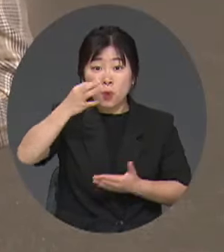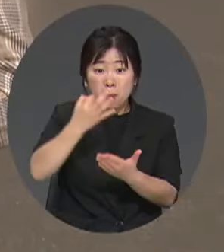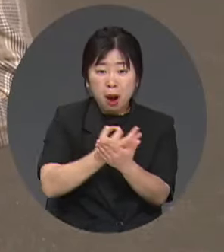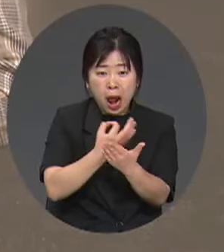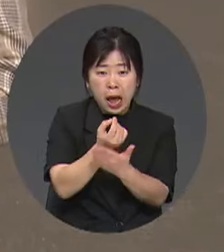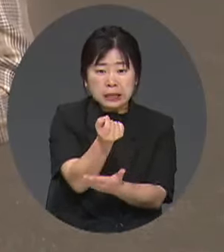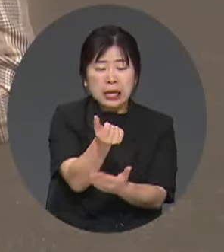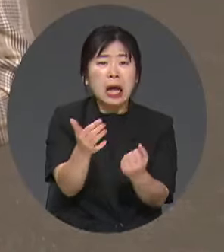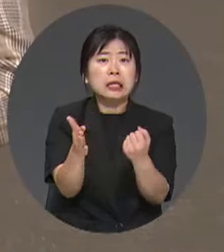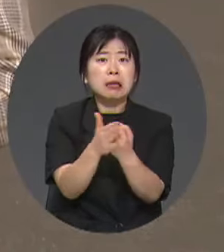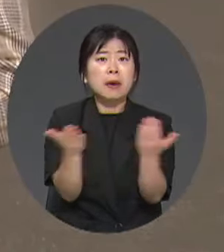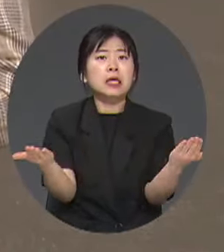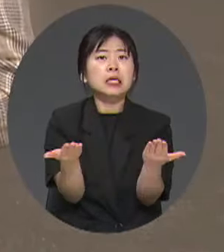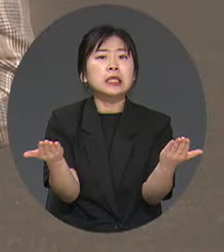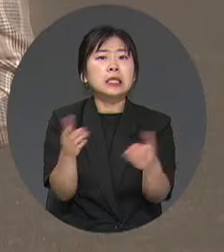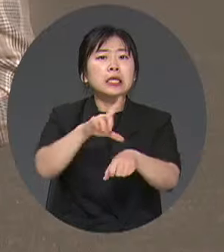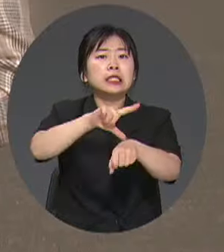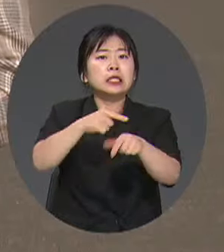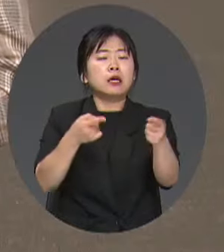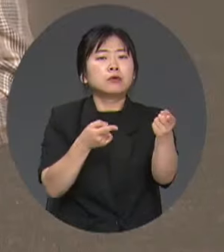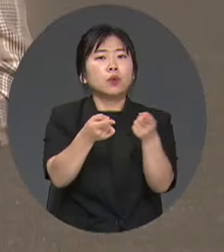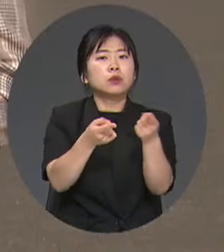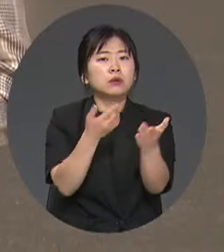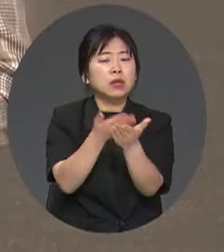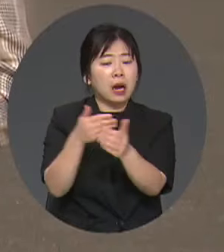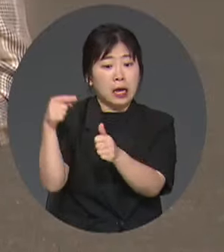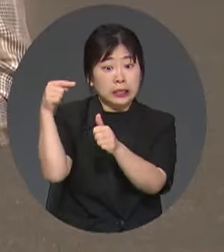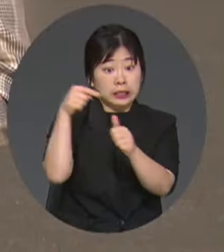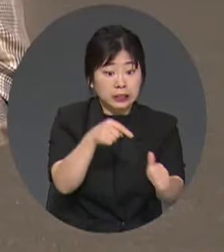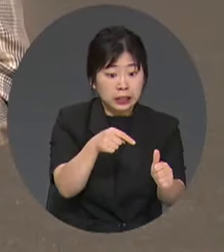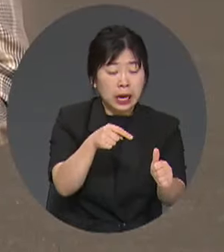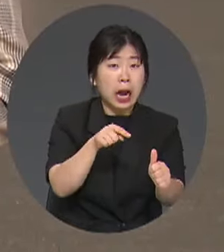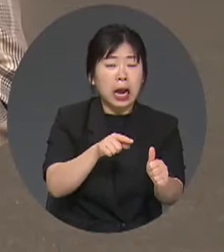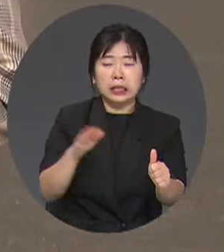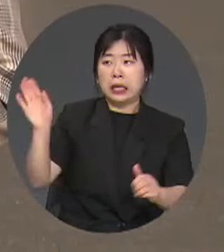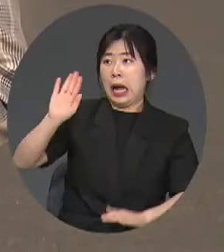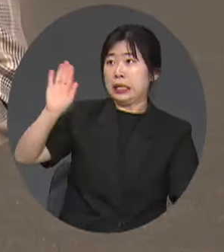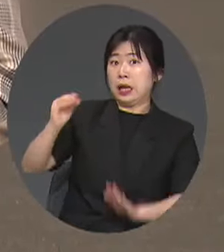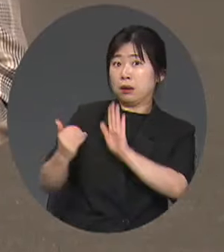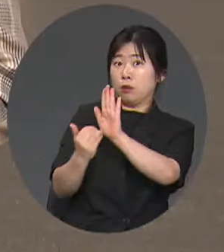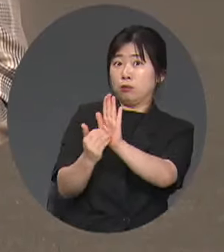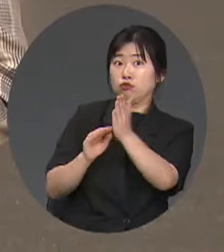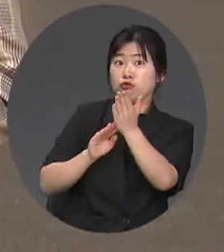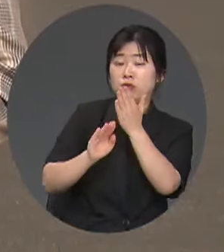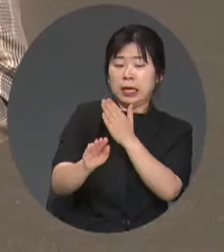변경을 요구했고 김 씨가 동의하지 않자 다른 근무지로 전보 명령을 내렸습니다.